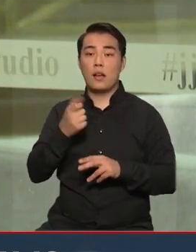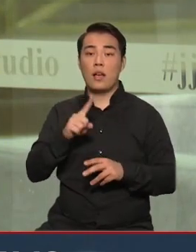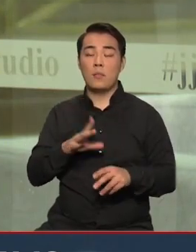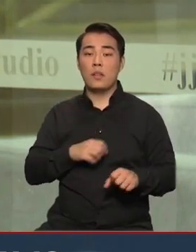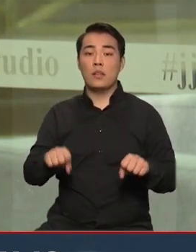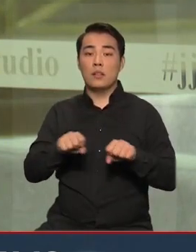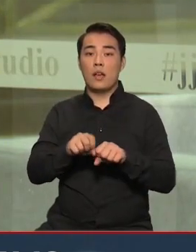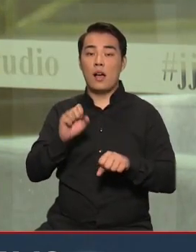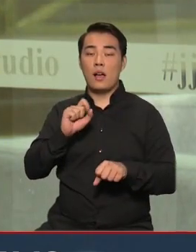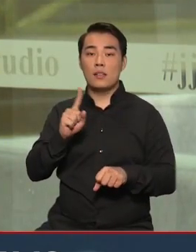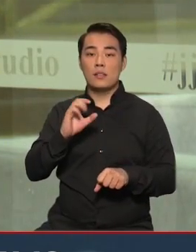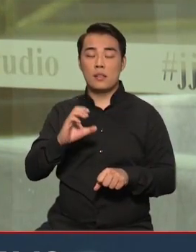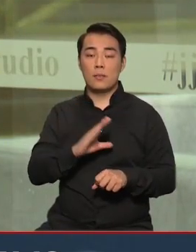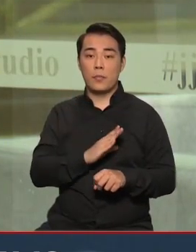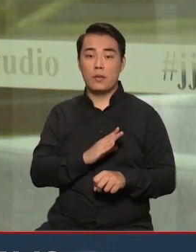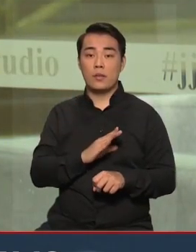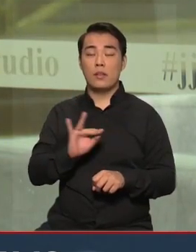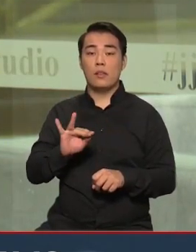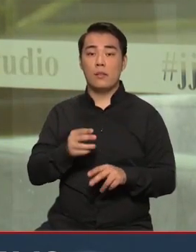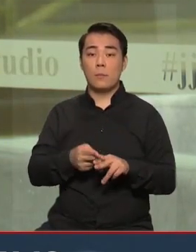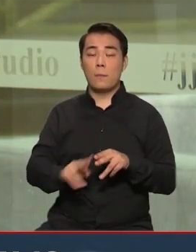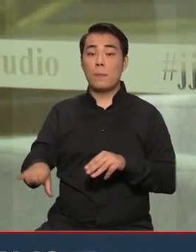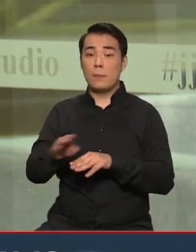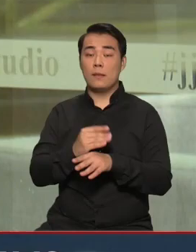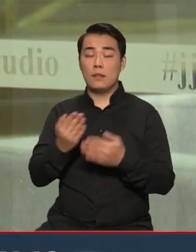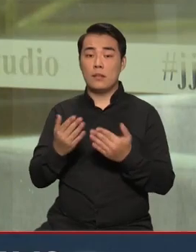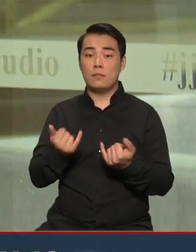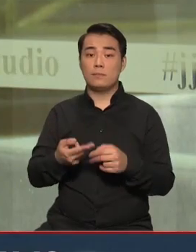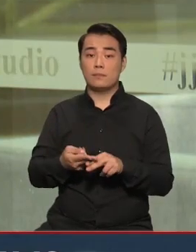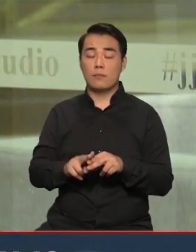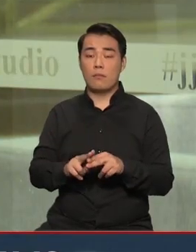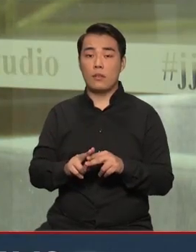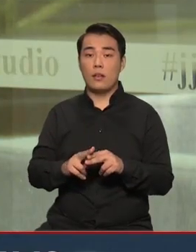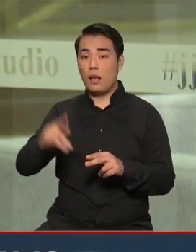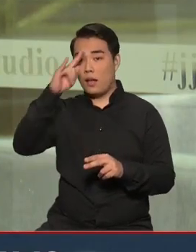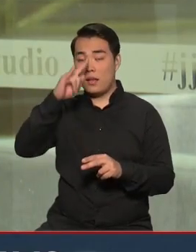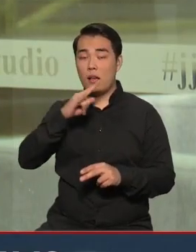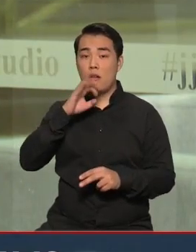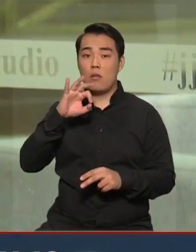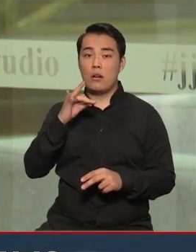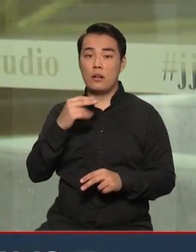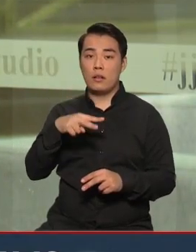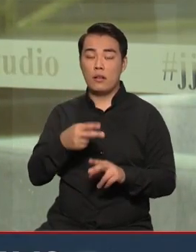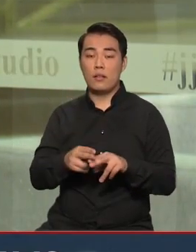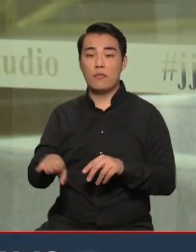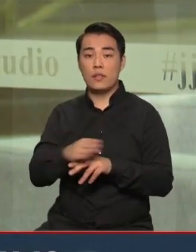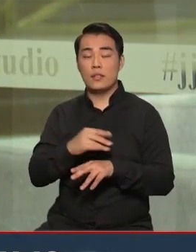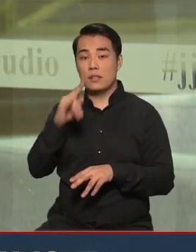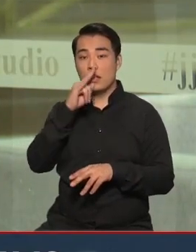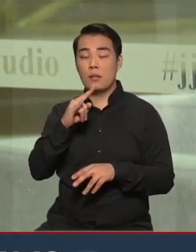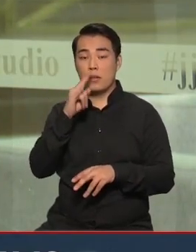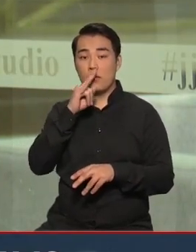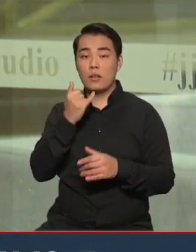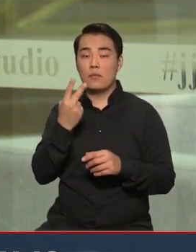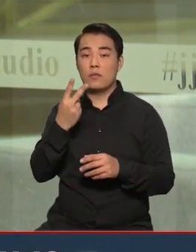қосылды, АЗС. Қазір барлық, мысалы, Гелус, біздің Қазақ Ойл, Синойл деген барлық заправкілер қазір екеуін